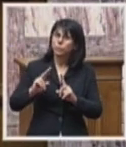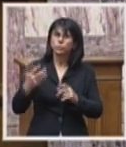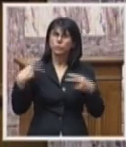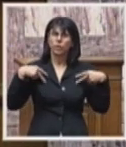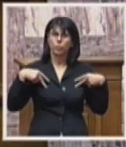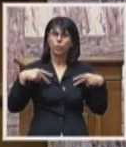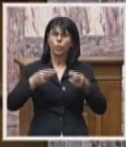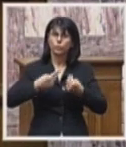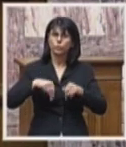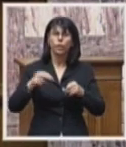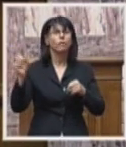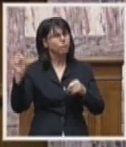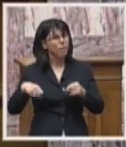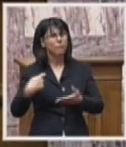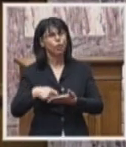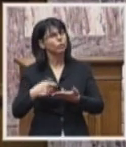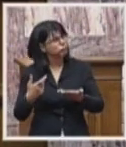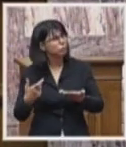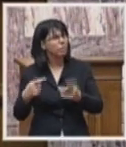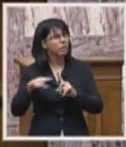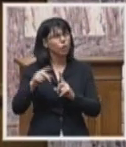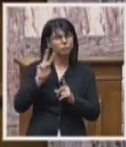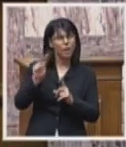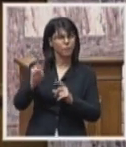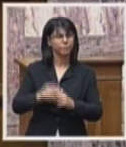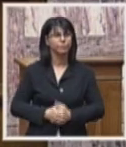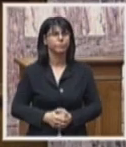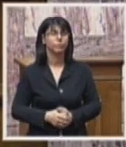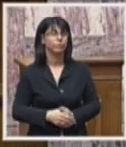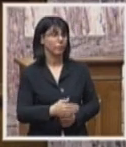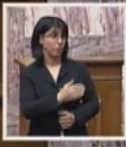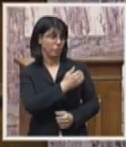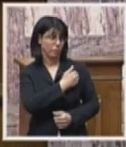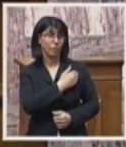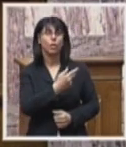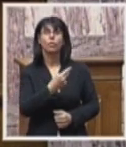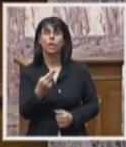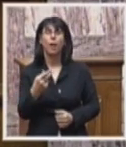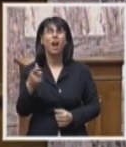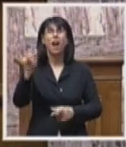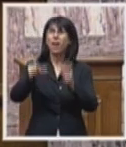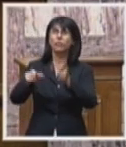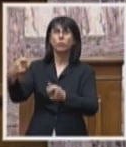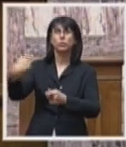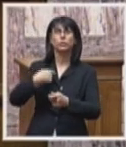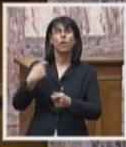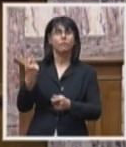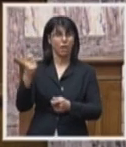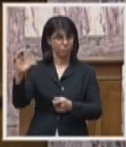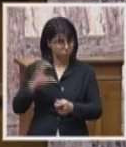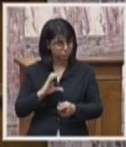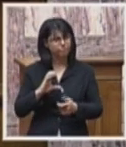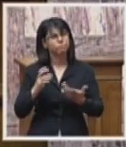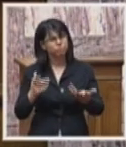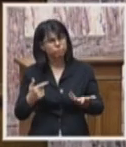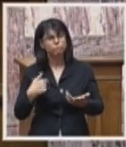Θετικός για την πρόταση του Κον Μπεντίτ. Είπατε για τους πιστωτές μας. Εγώ μιλάω τη γλώσσα της Ελλάδας,